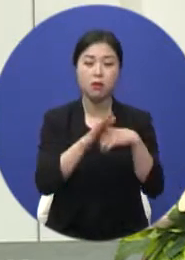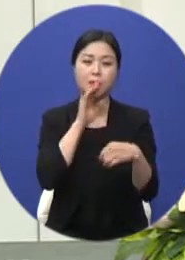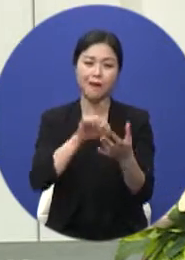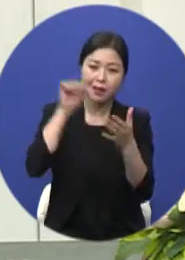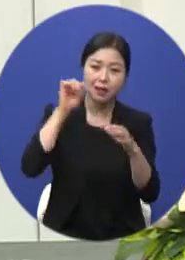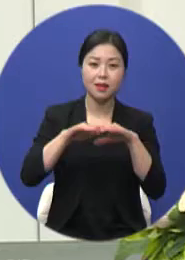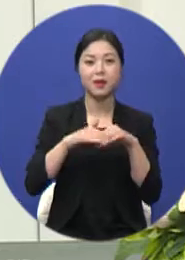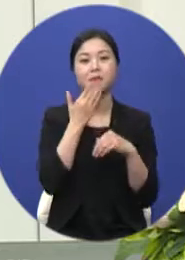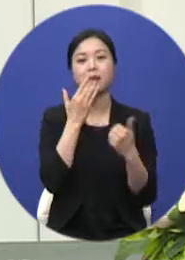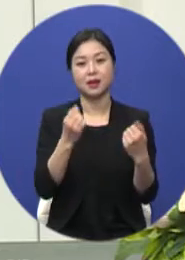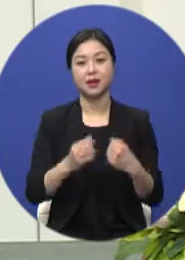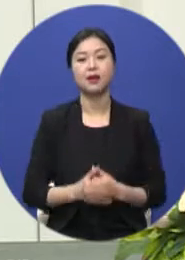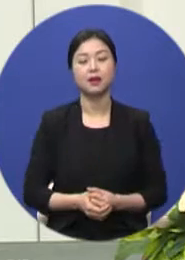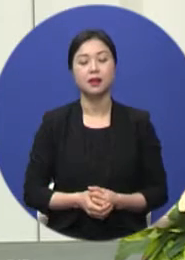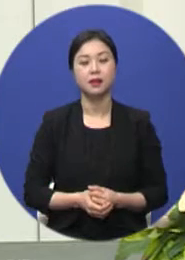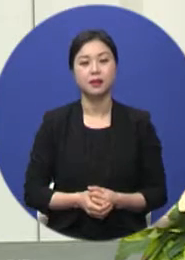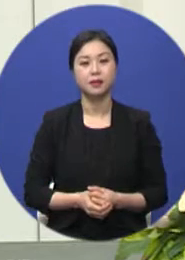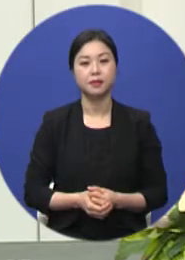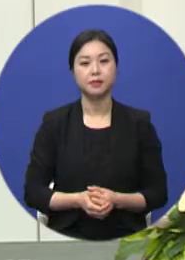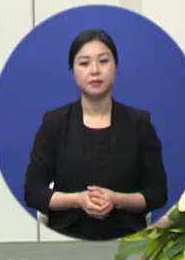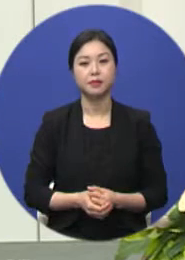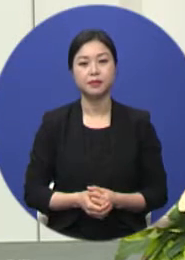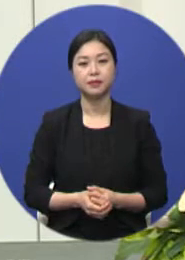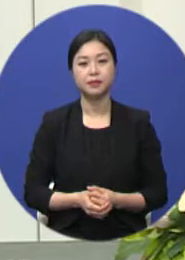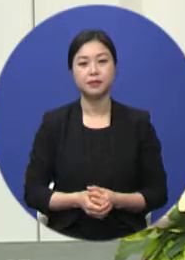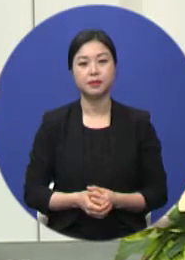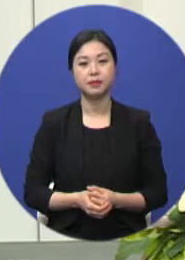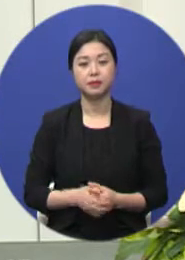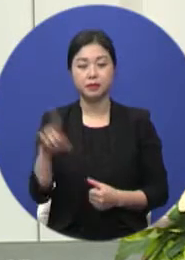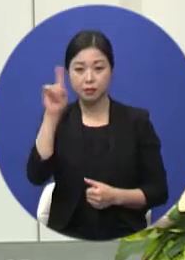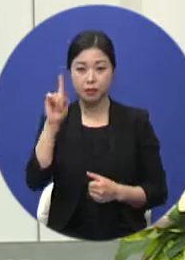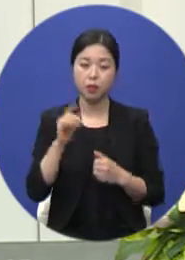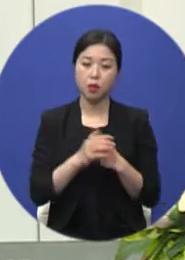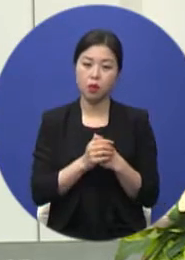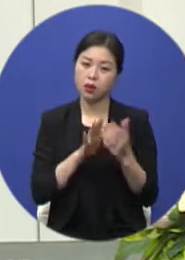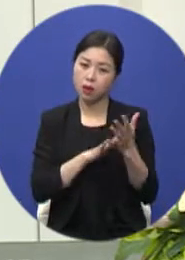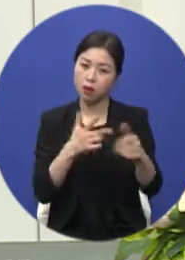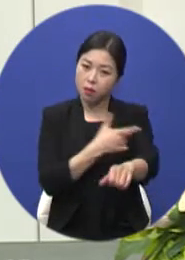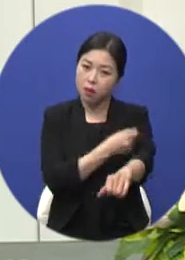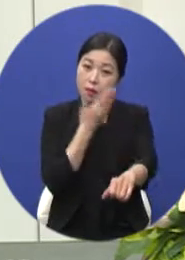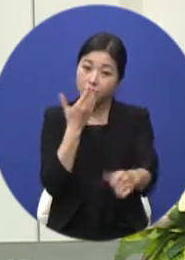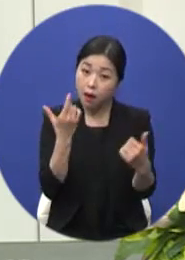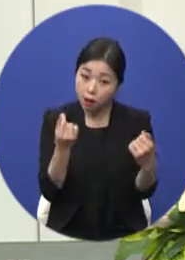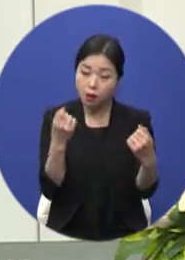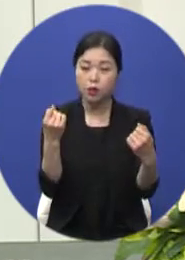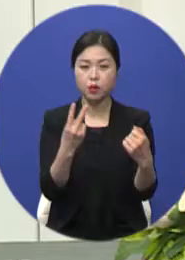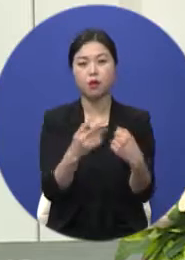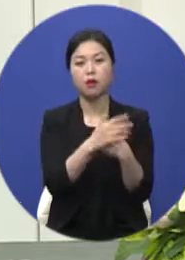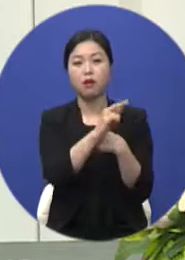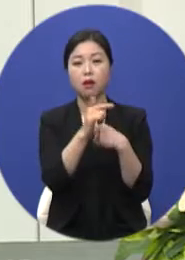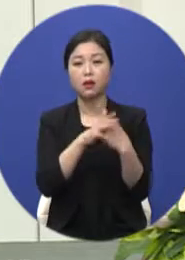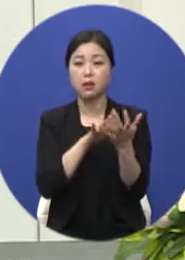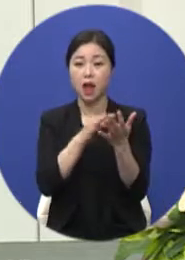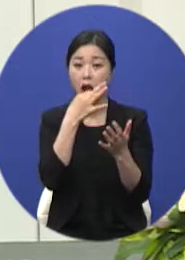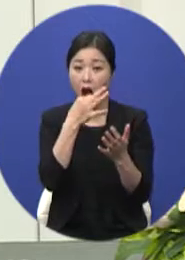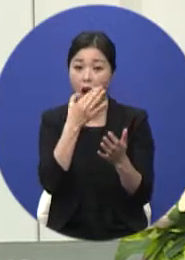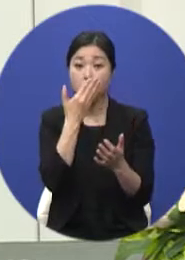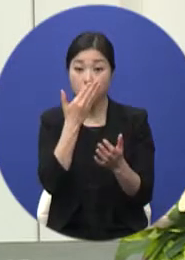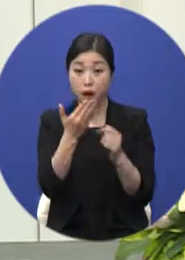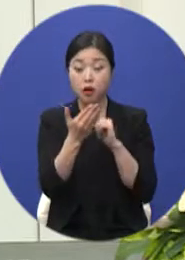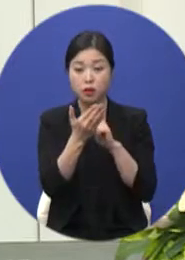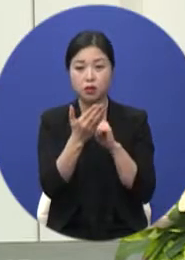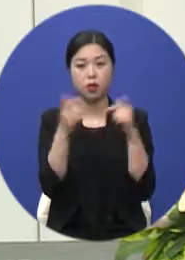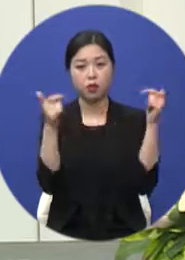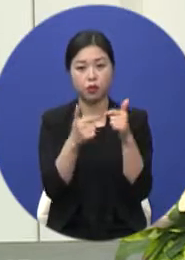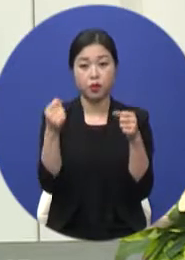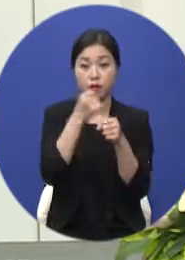것 같아요. 네. 그게 이제 뭐 우리가 흔히 말하는 어떤 약물일 수도 있고 그렇죠. 아니면 주사일 수도 있고 뭐 그런 거지만 그런 걸 우리가 권장해